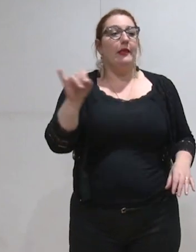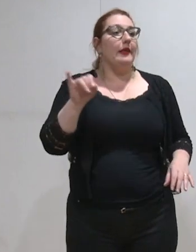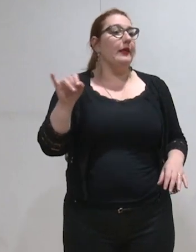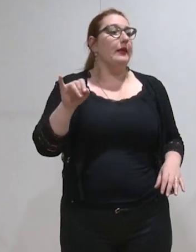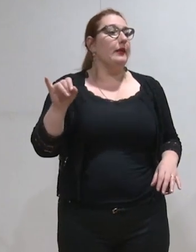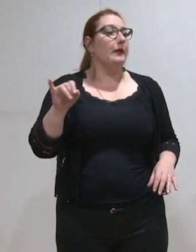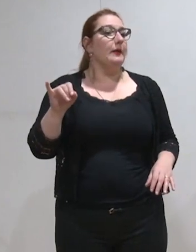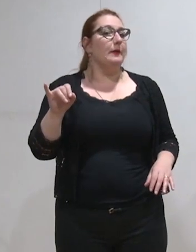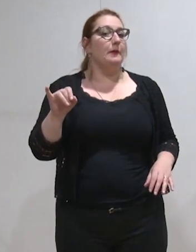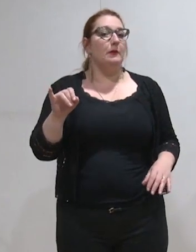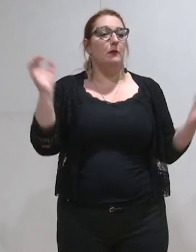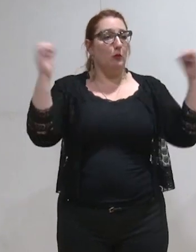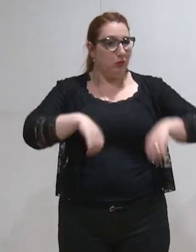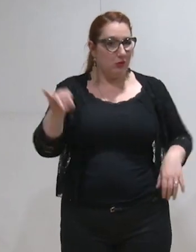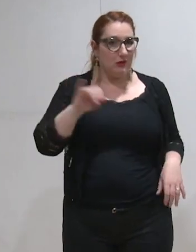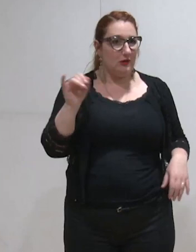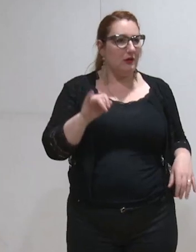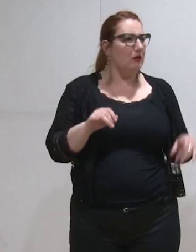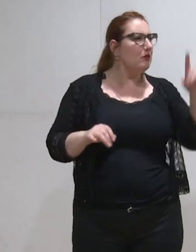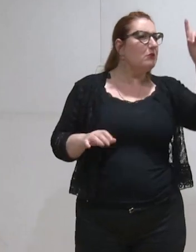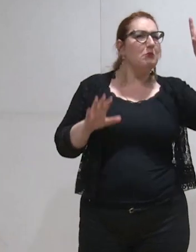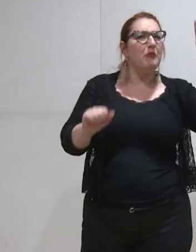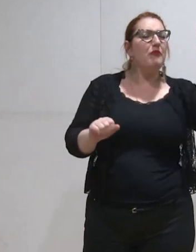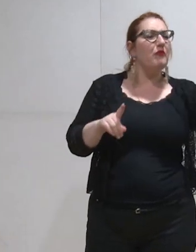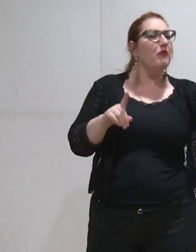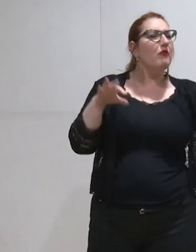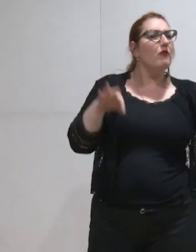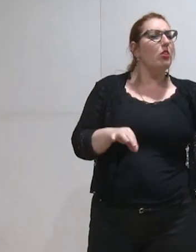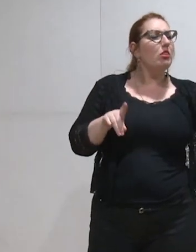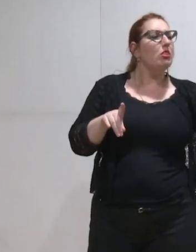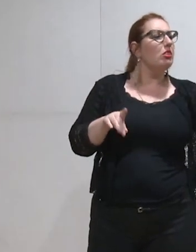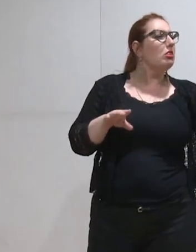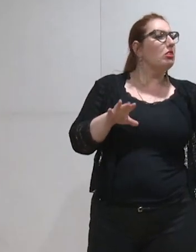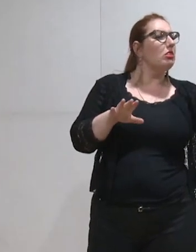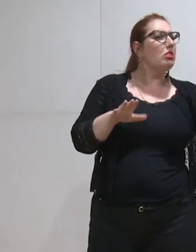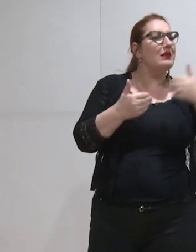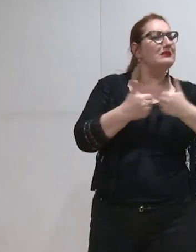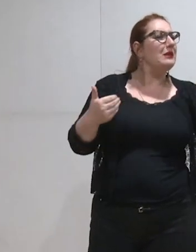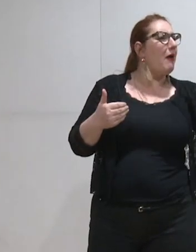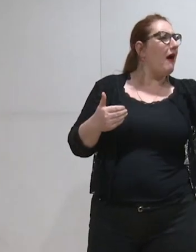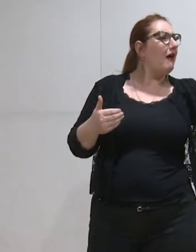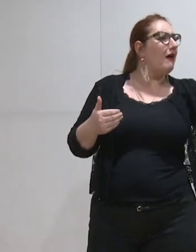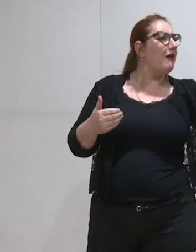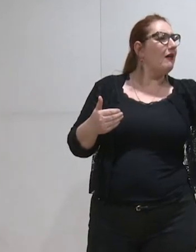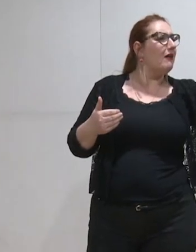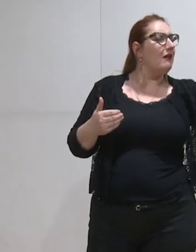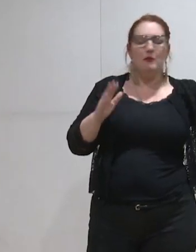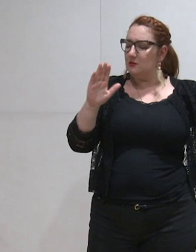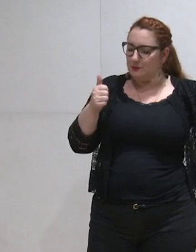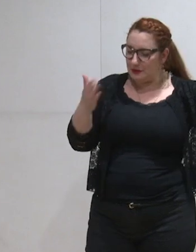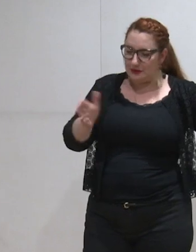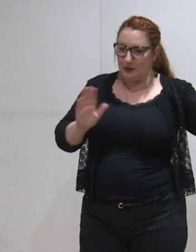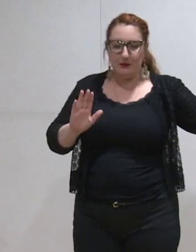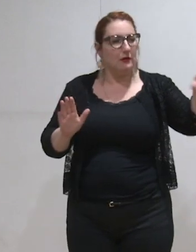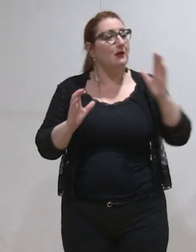contre qui vote pour donc là-bas il y avait un vote je crois séparé sur c'est pas